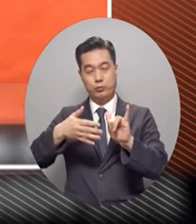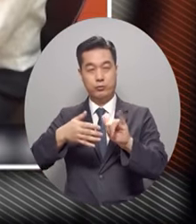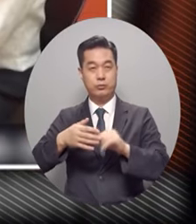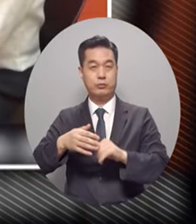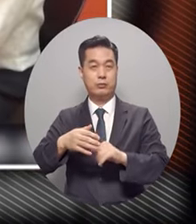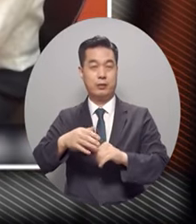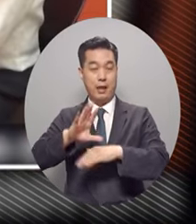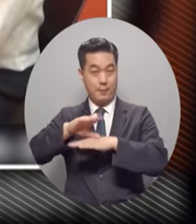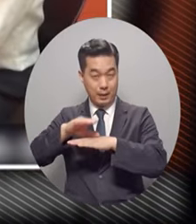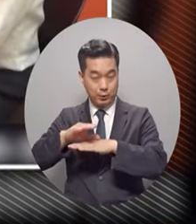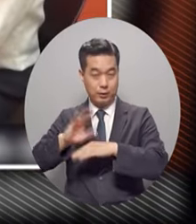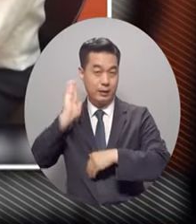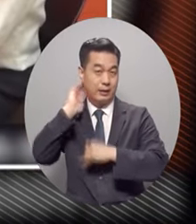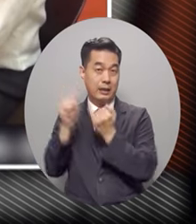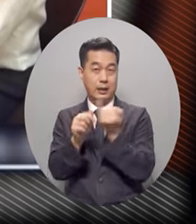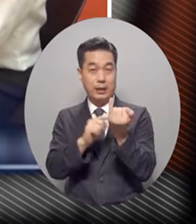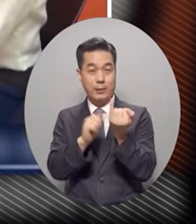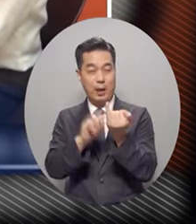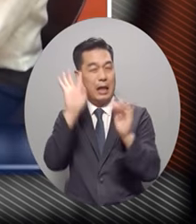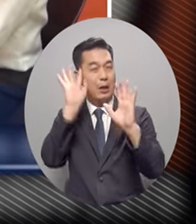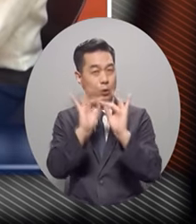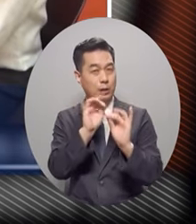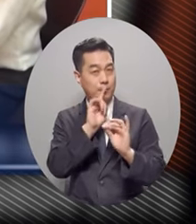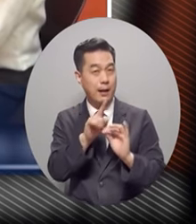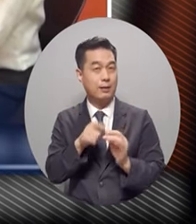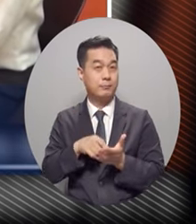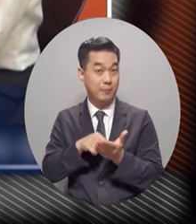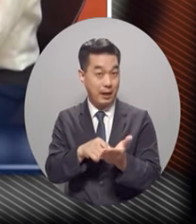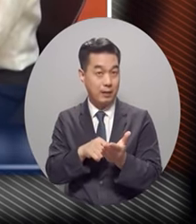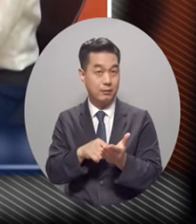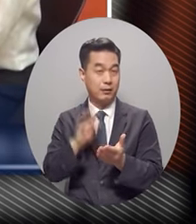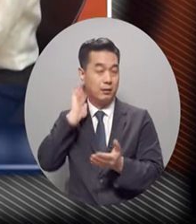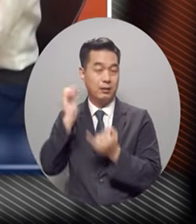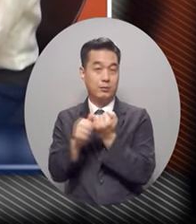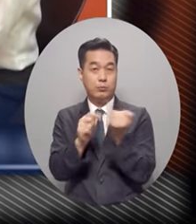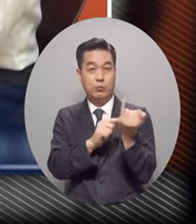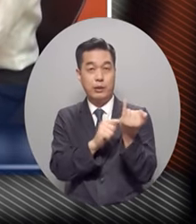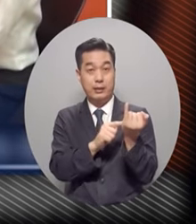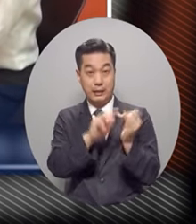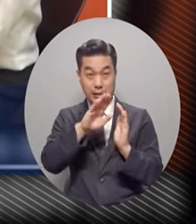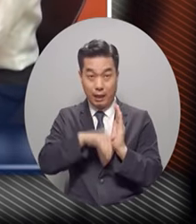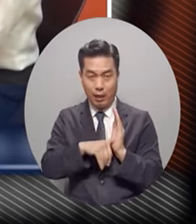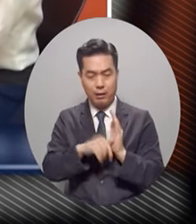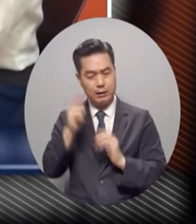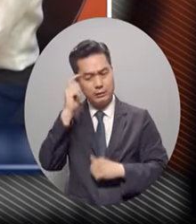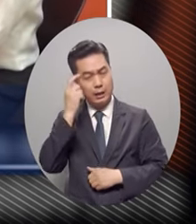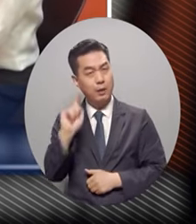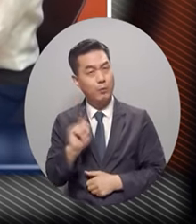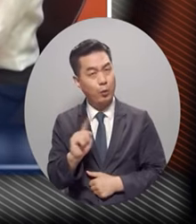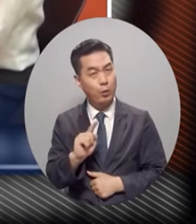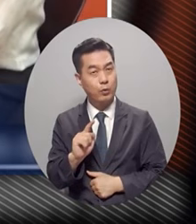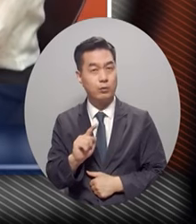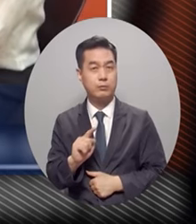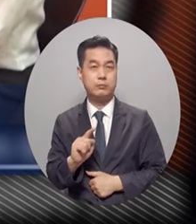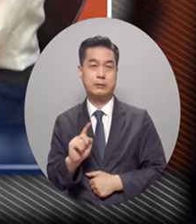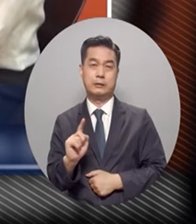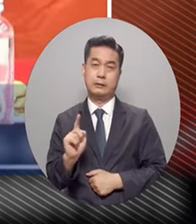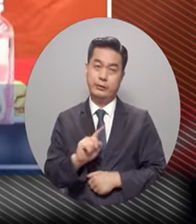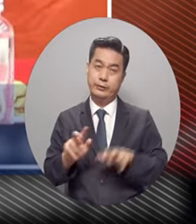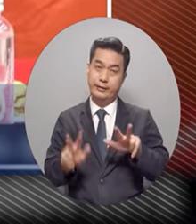역공을 폈습니다. 지금 네. 김건희 여사 같은 경우도 저는 이런 생각이 듭니다. 어떻든